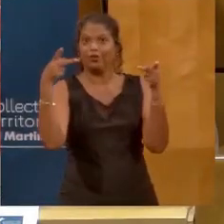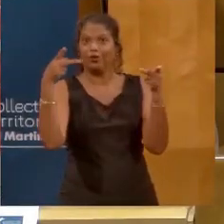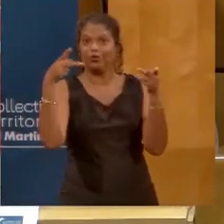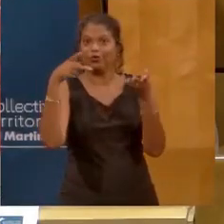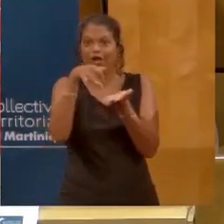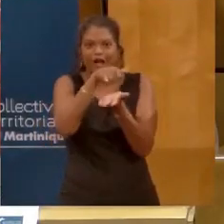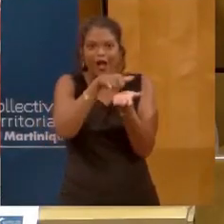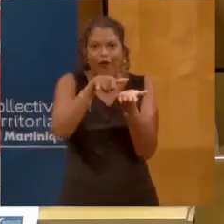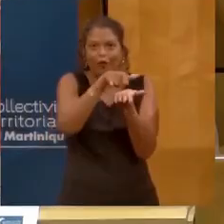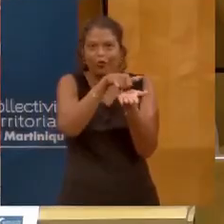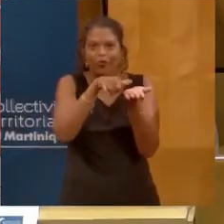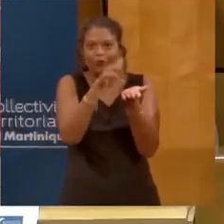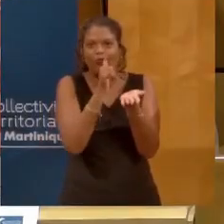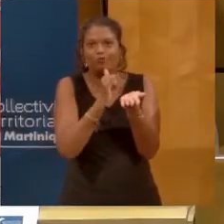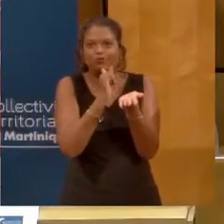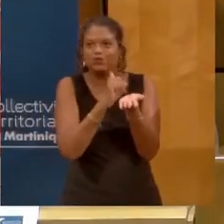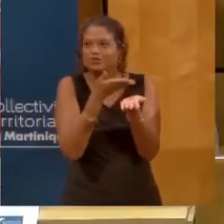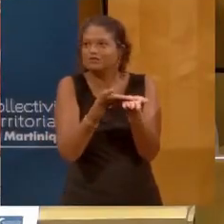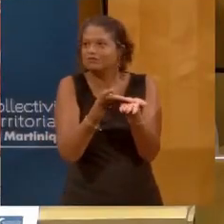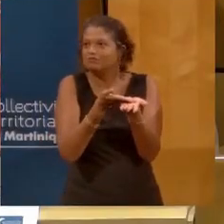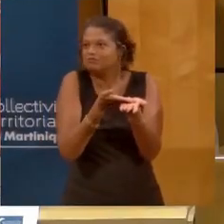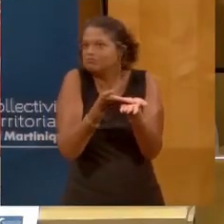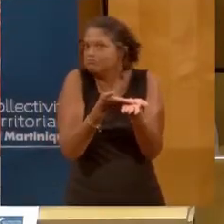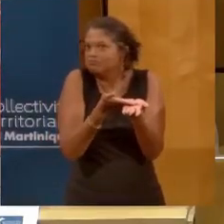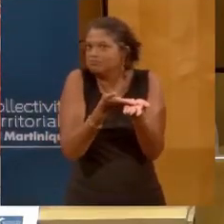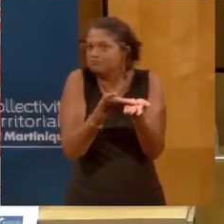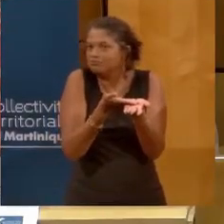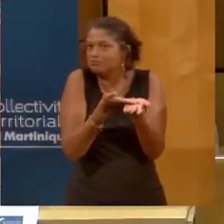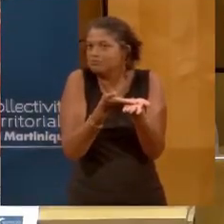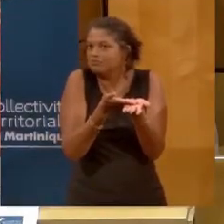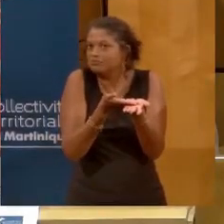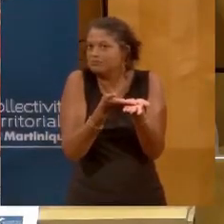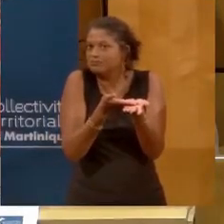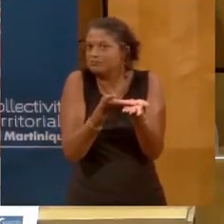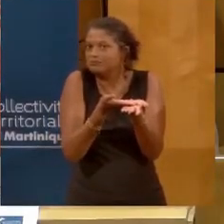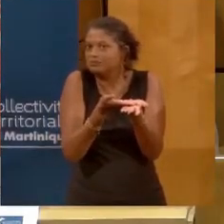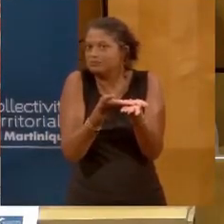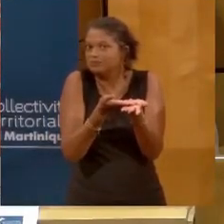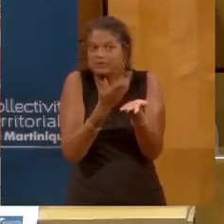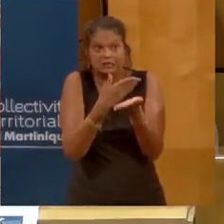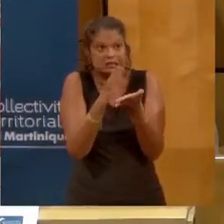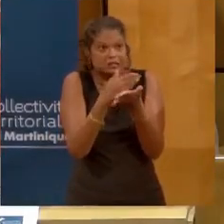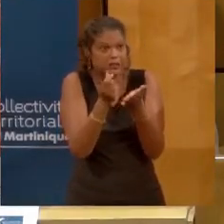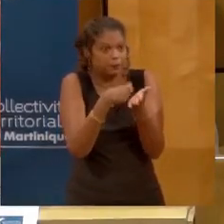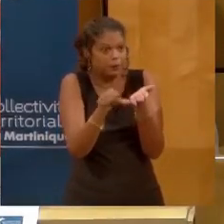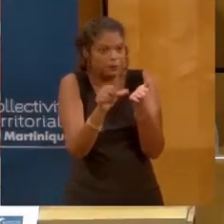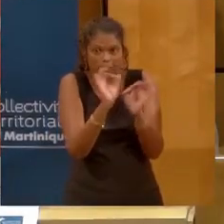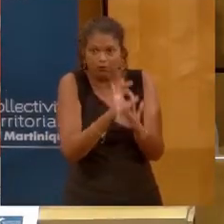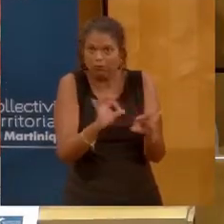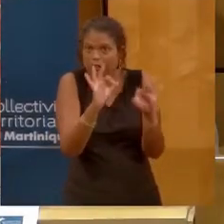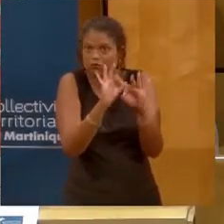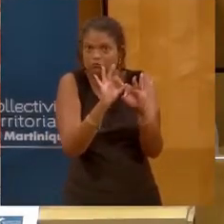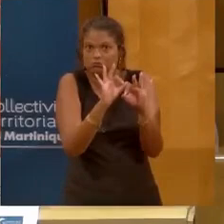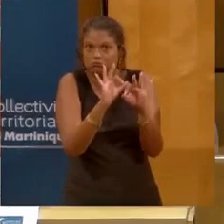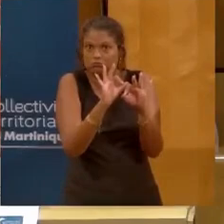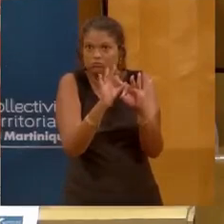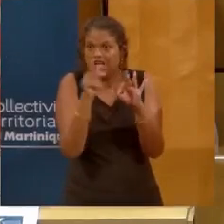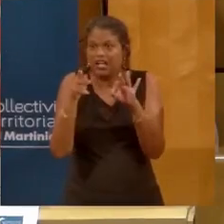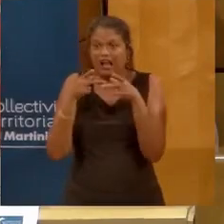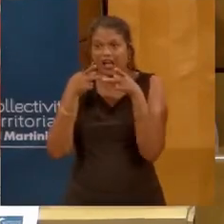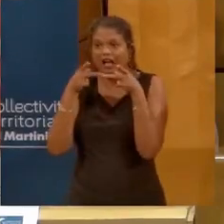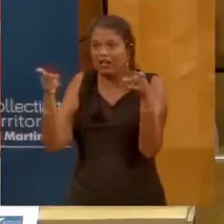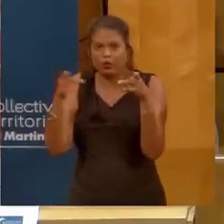l'aérodrome. Ben, je ne trouve pas de trace de cela. Un crédit de paiement, il n'y a rien. On annonce Port du